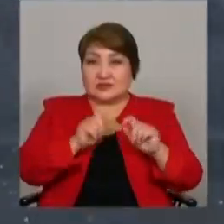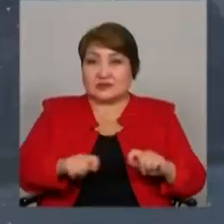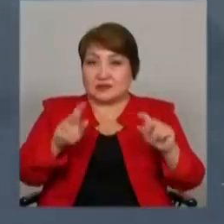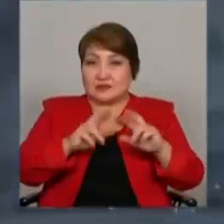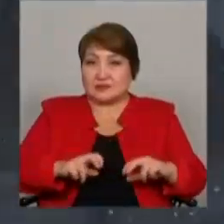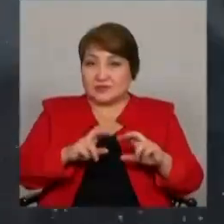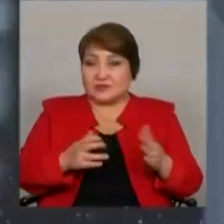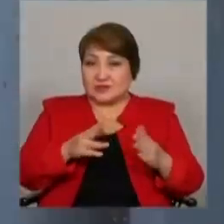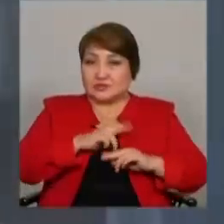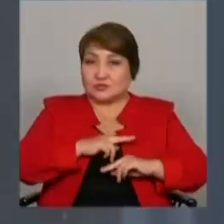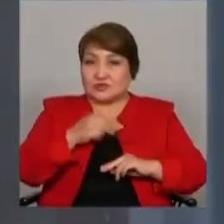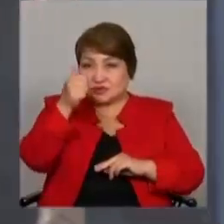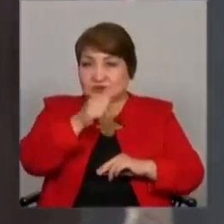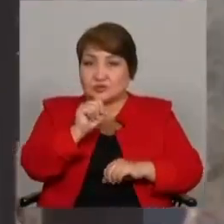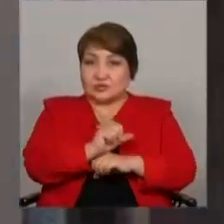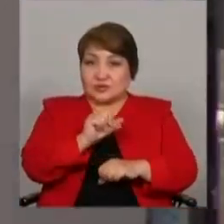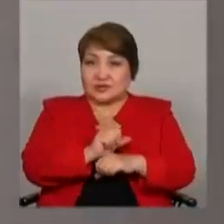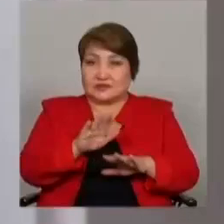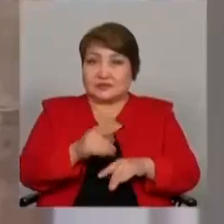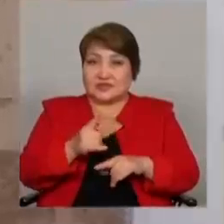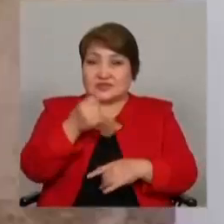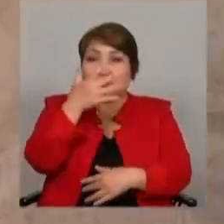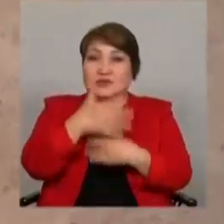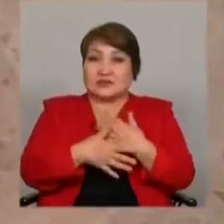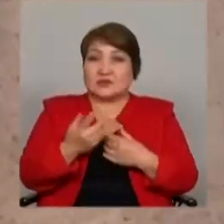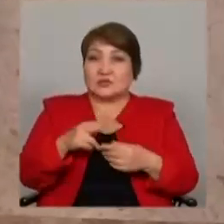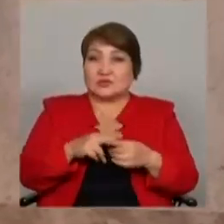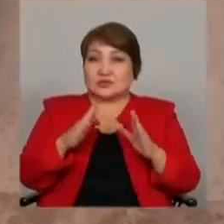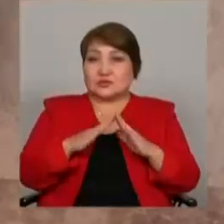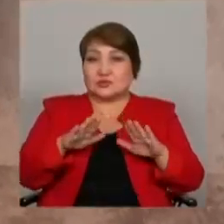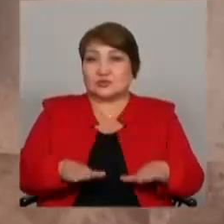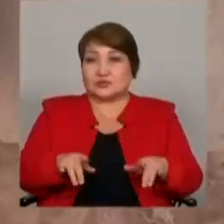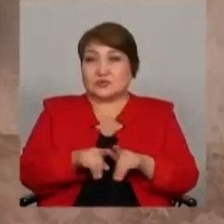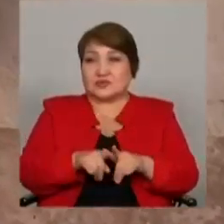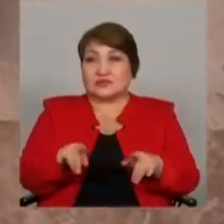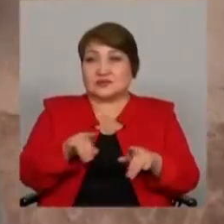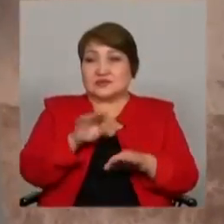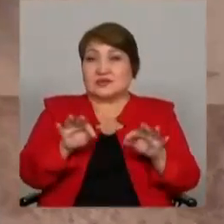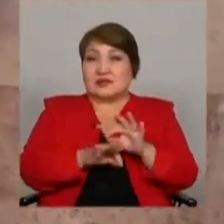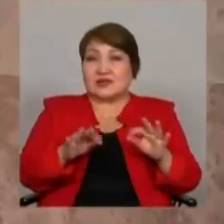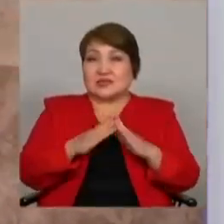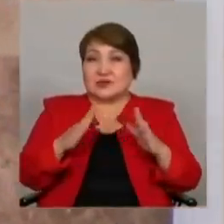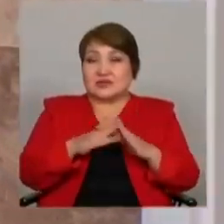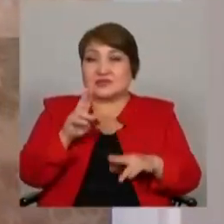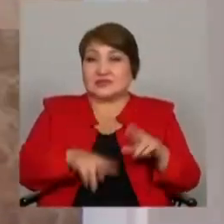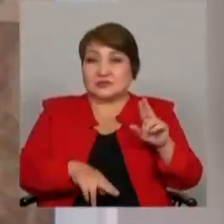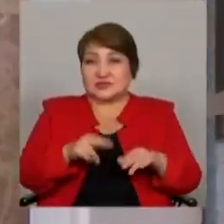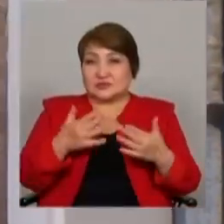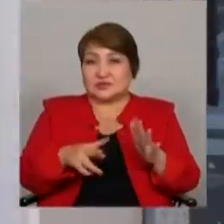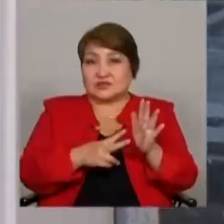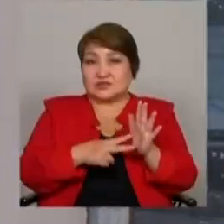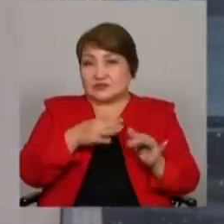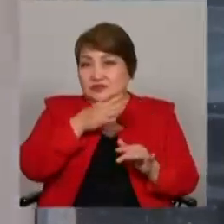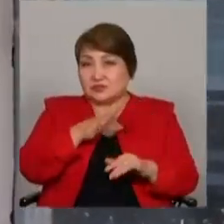Жұмысы жылдап тұрып қалған нысанның бірі елордадағы мына тұрғын үй кешені. Сәнімен сәулеті келіскен ғимараттың салынып жатқанына 7 жыл